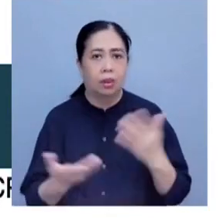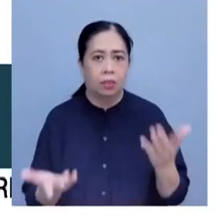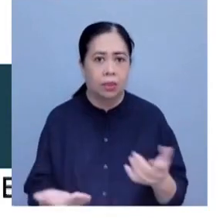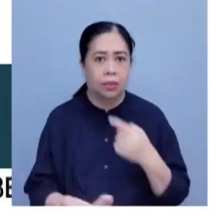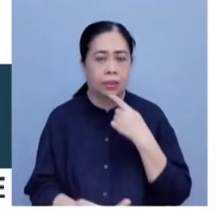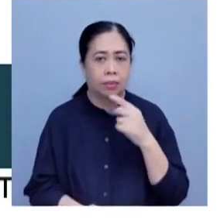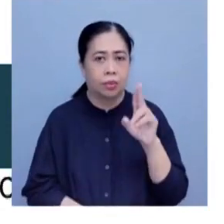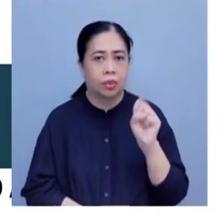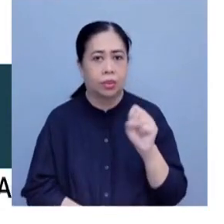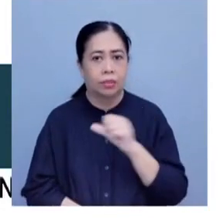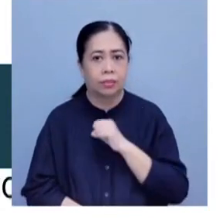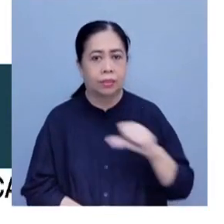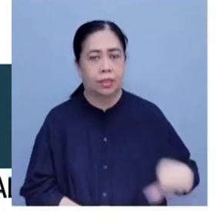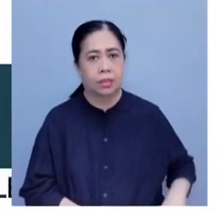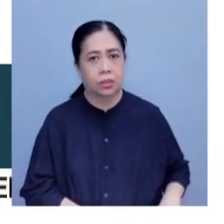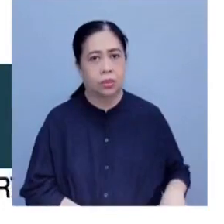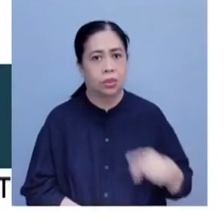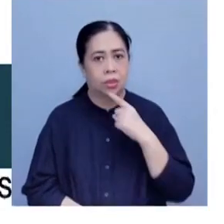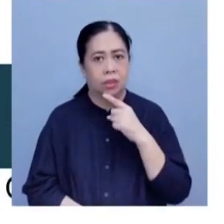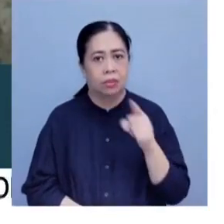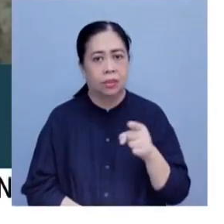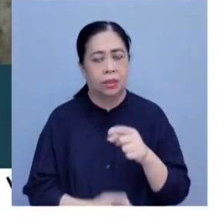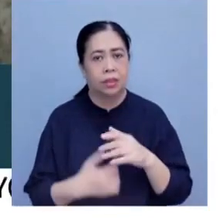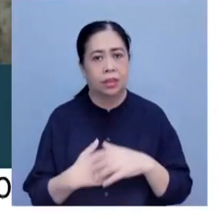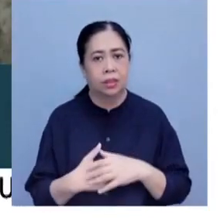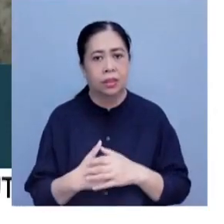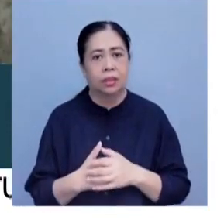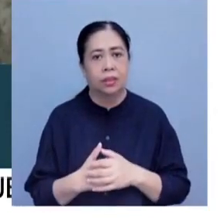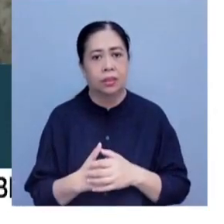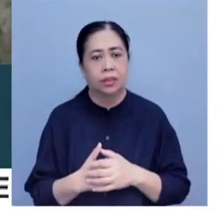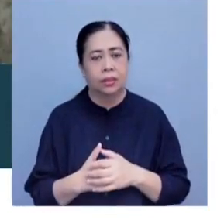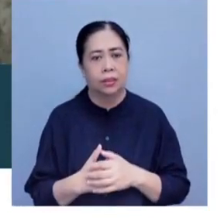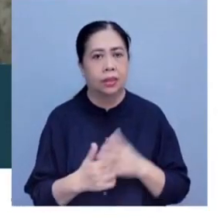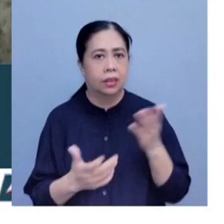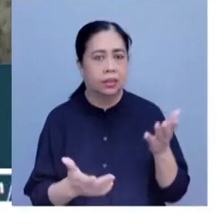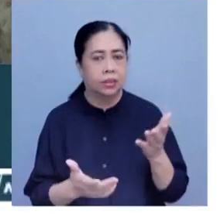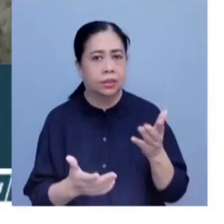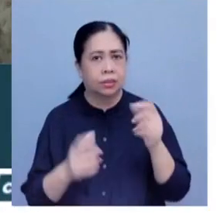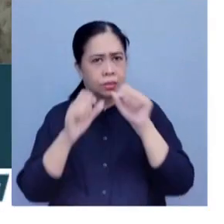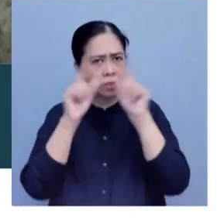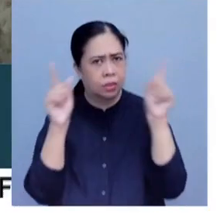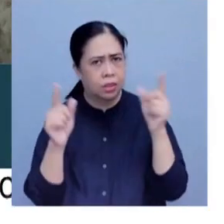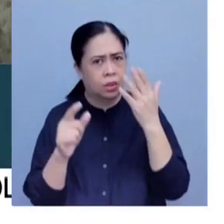ng U.S. Ambassador na siya'y nakikipagsimpatya, na siya'y nagtataka na